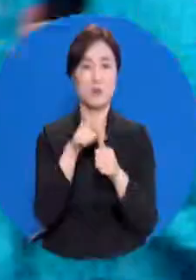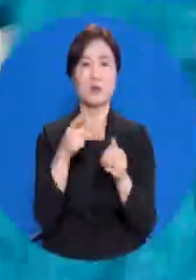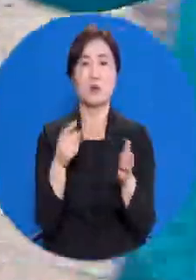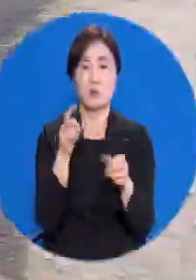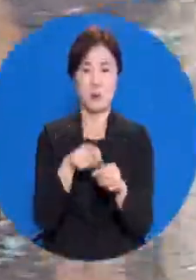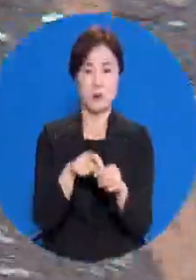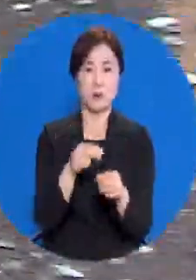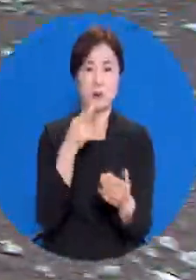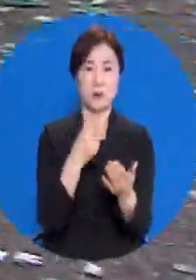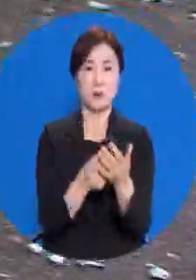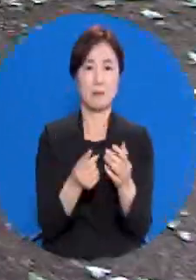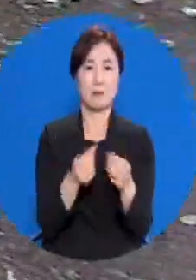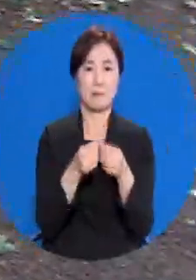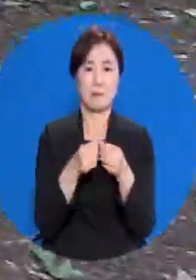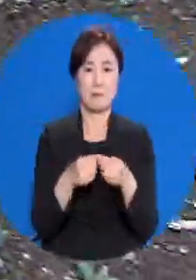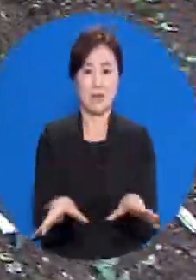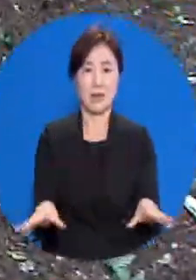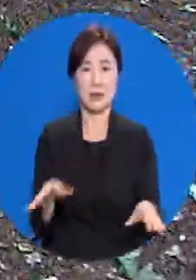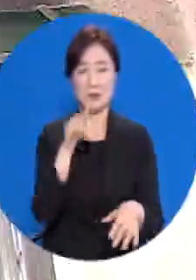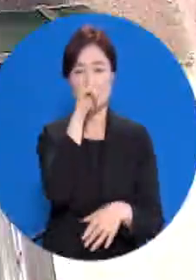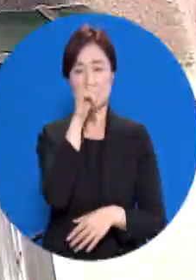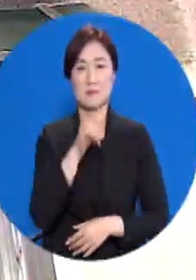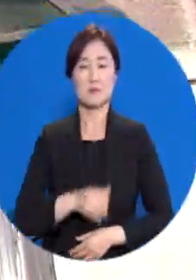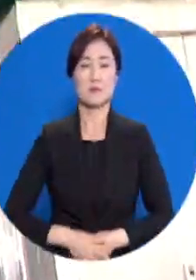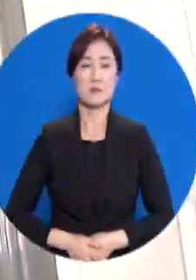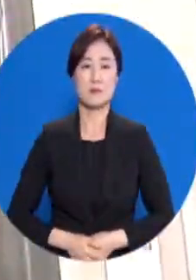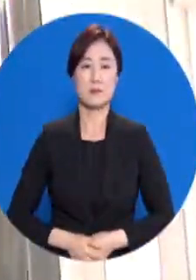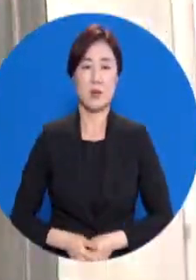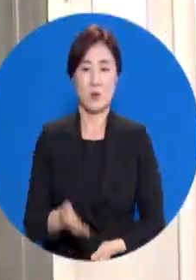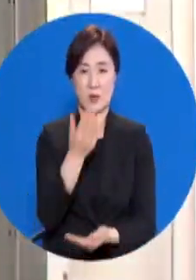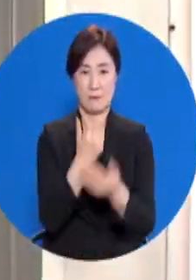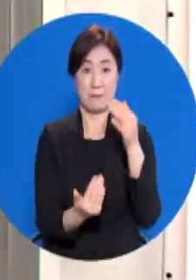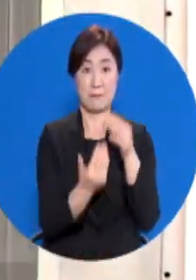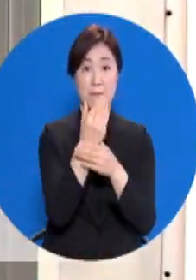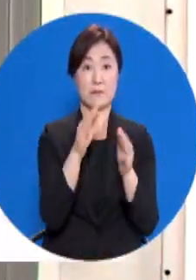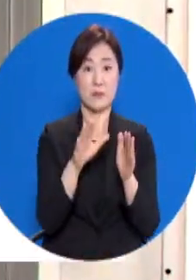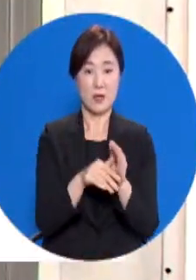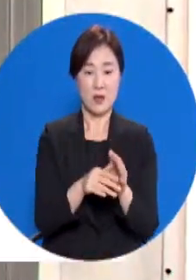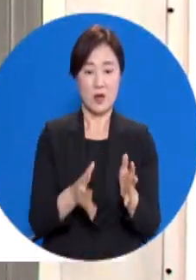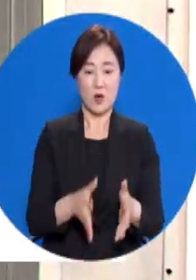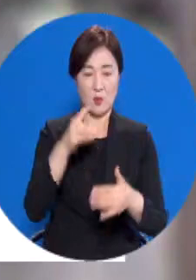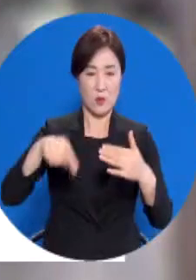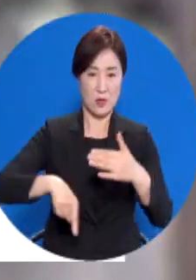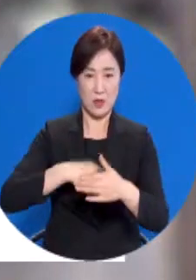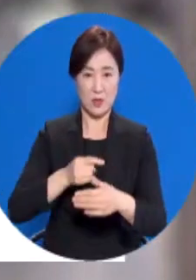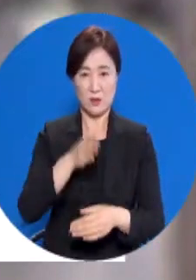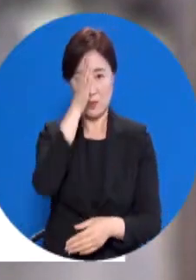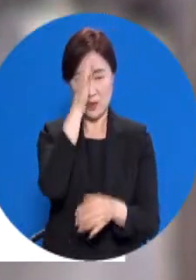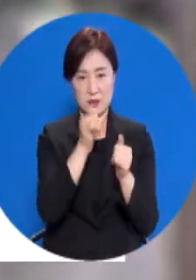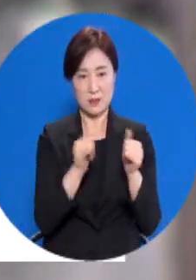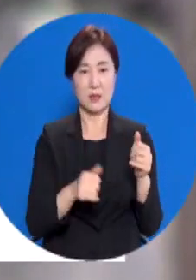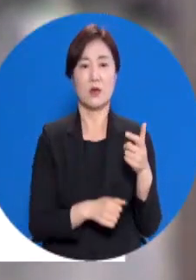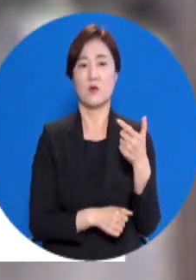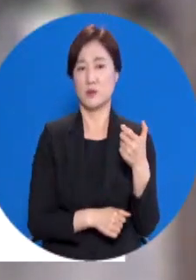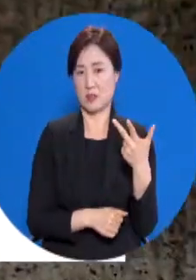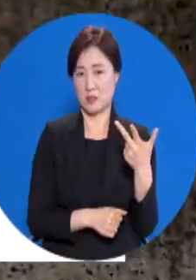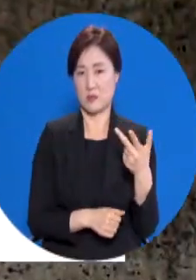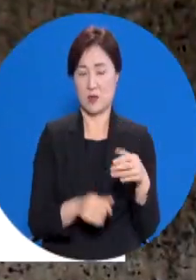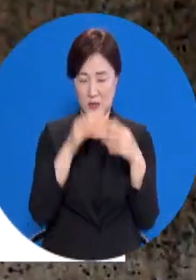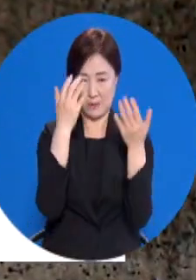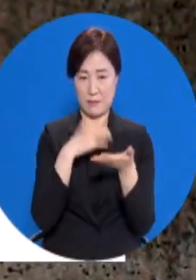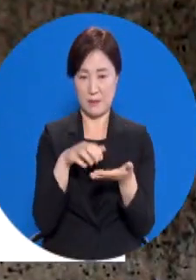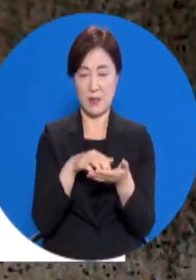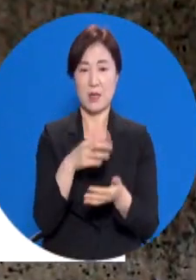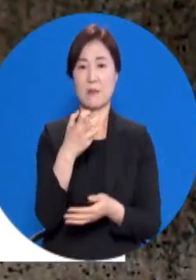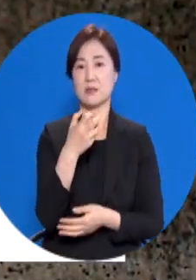유리창 파편이 사방에 떨어져 있습니다. 화재 당시 건물 안에는 환자 69명을 포함해 모두